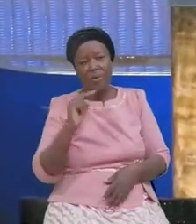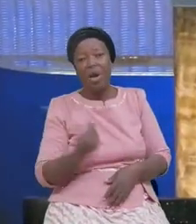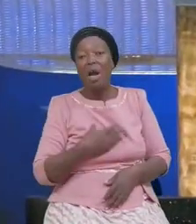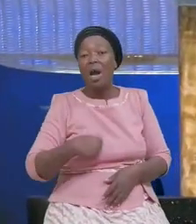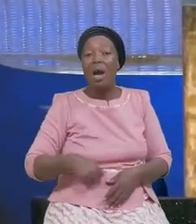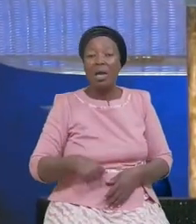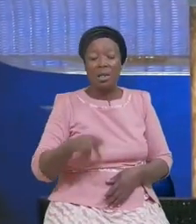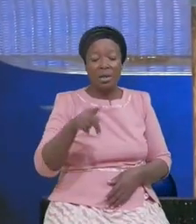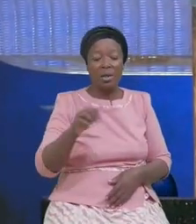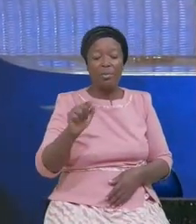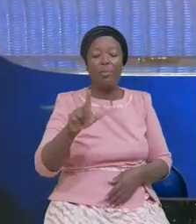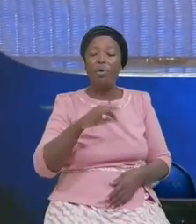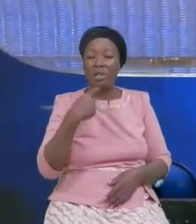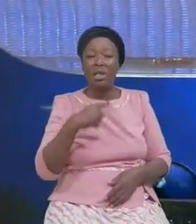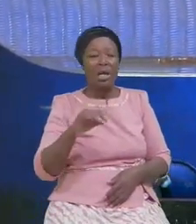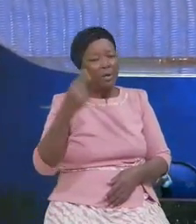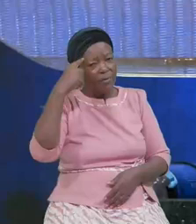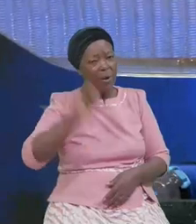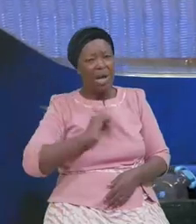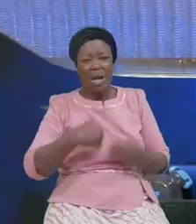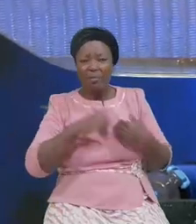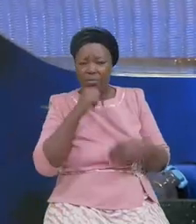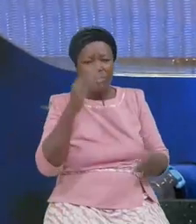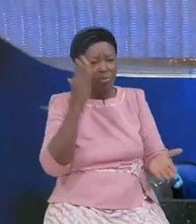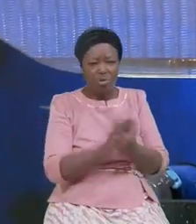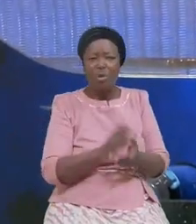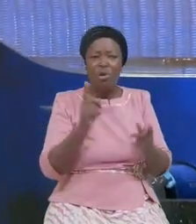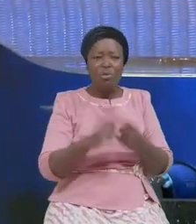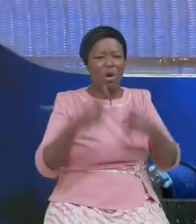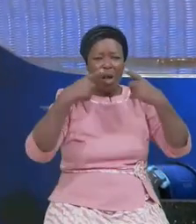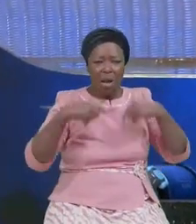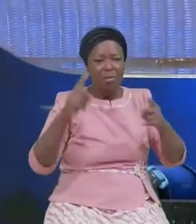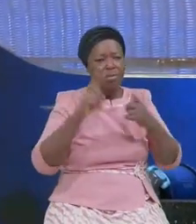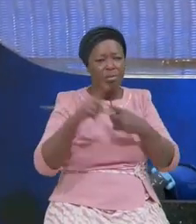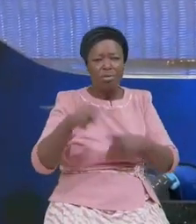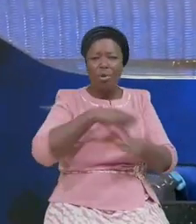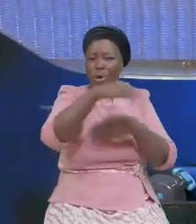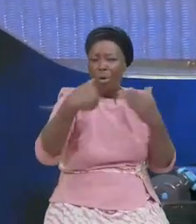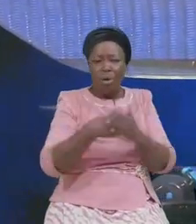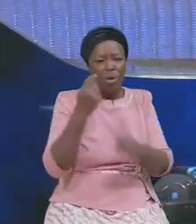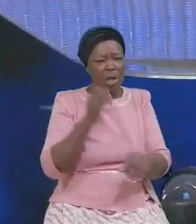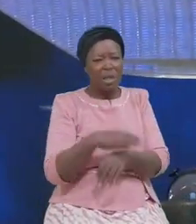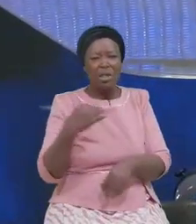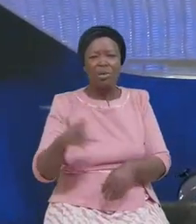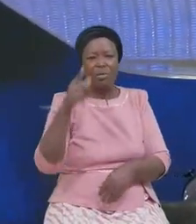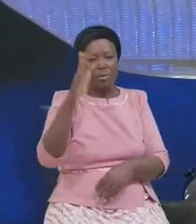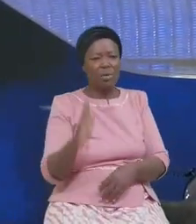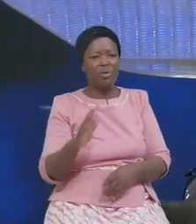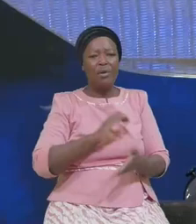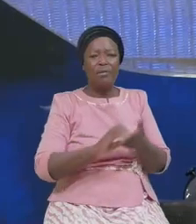CD, des cassettes pour nous. Et l'apôtre dit que je n'ai pas manqué de vous donner tout le conseil de Dieu.